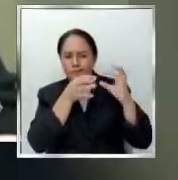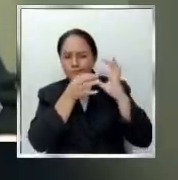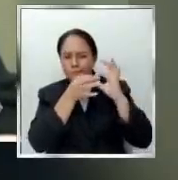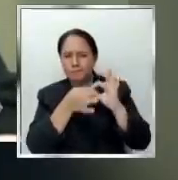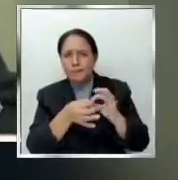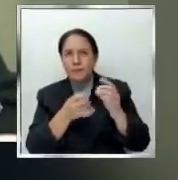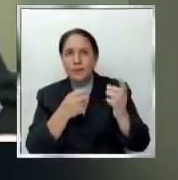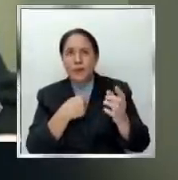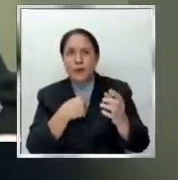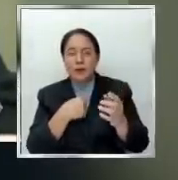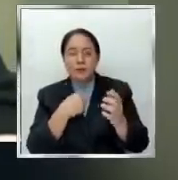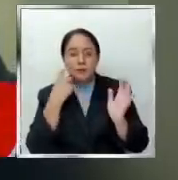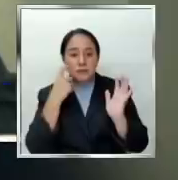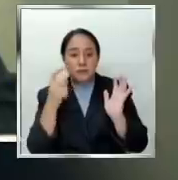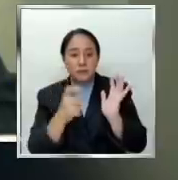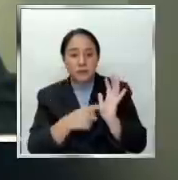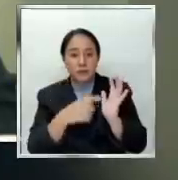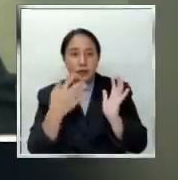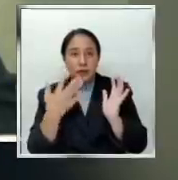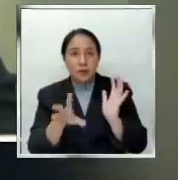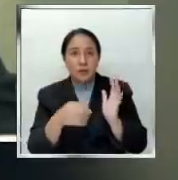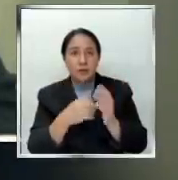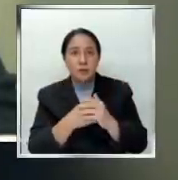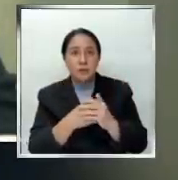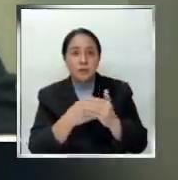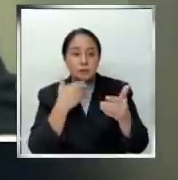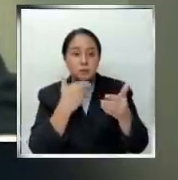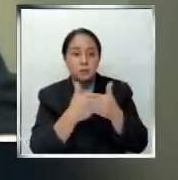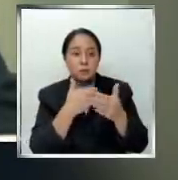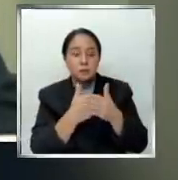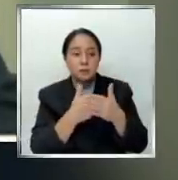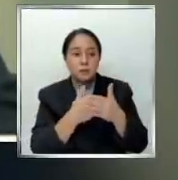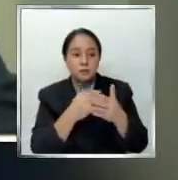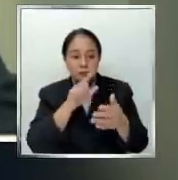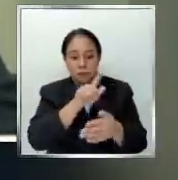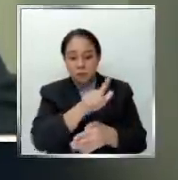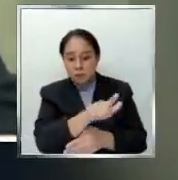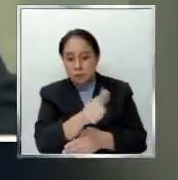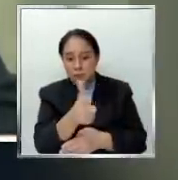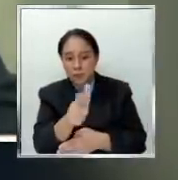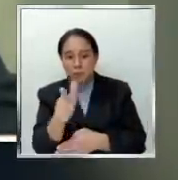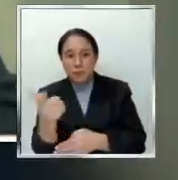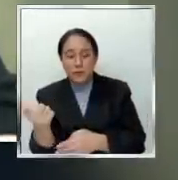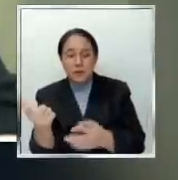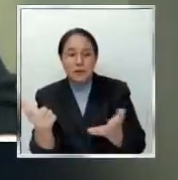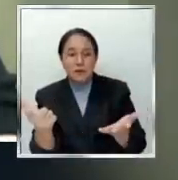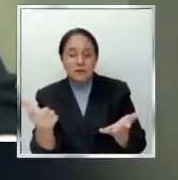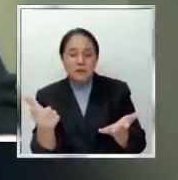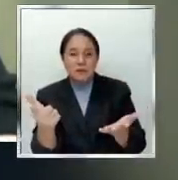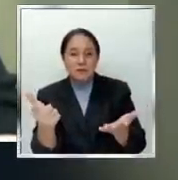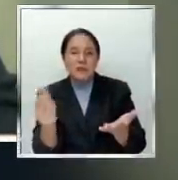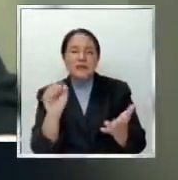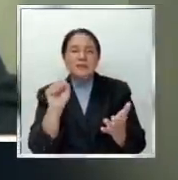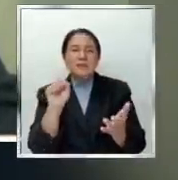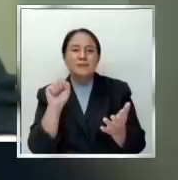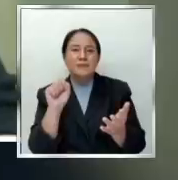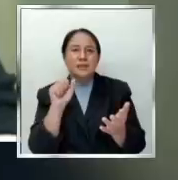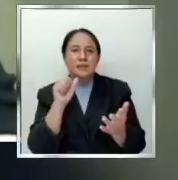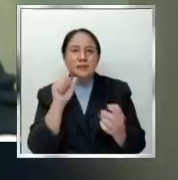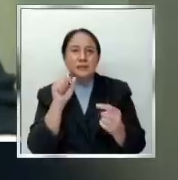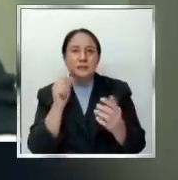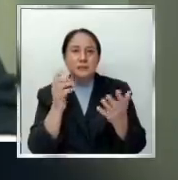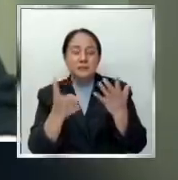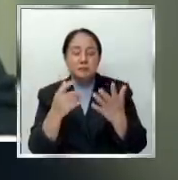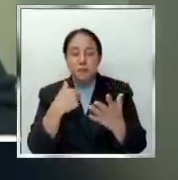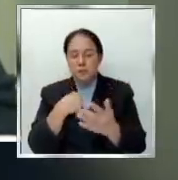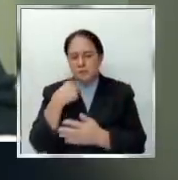identified and yung closeness no ng incidents. Of course, hindi naman hindi rin maaalis sa amin